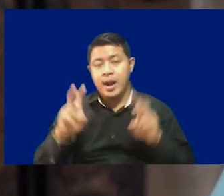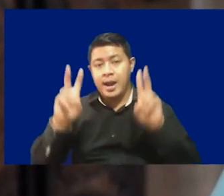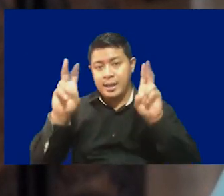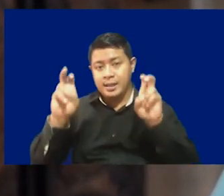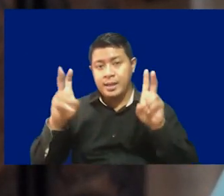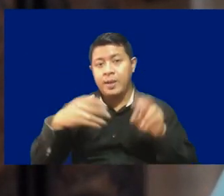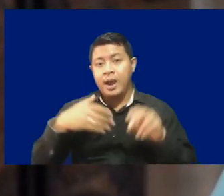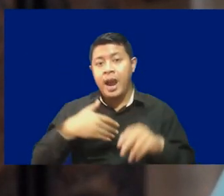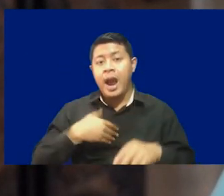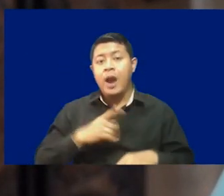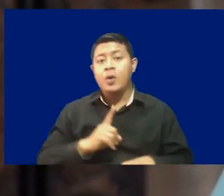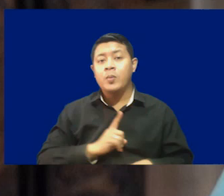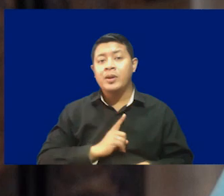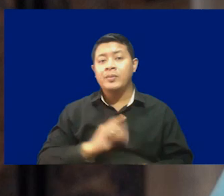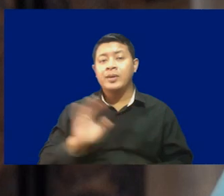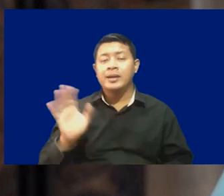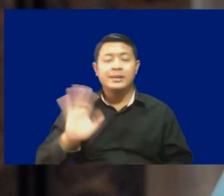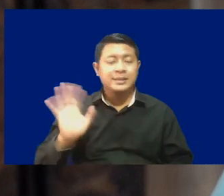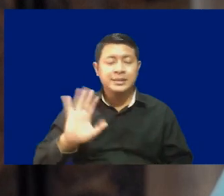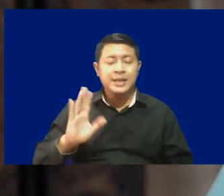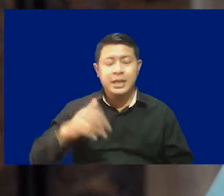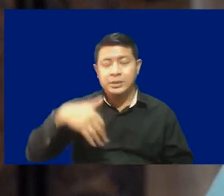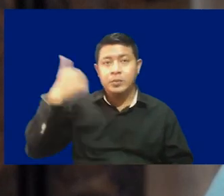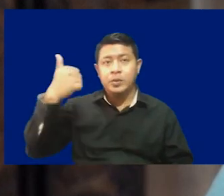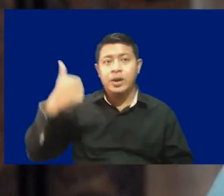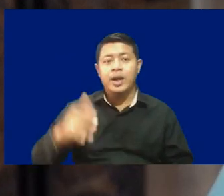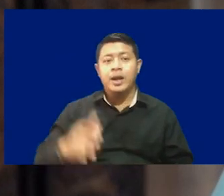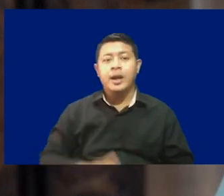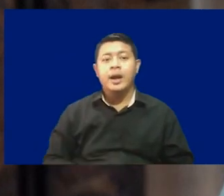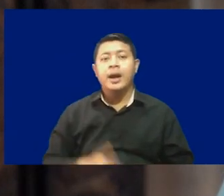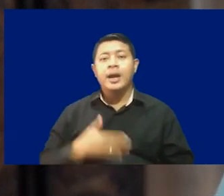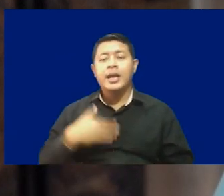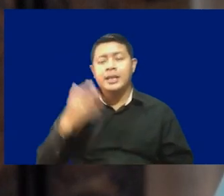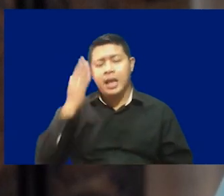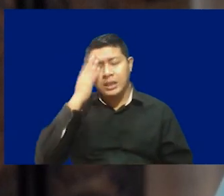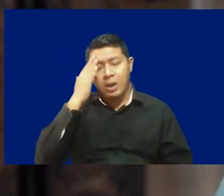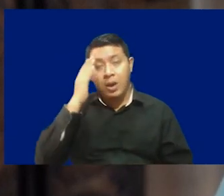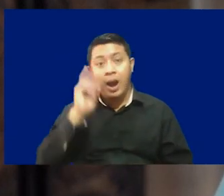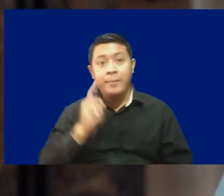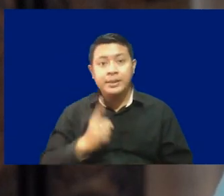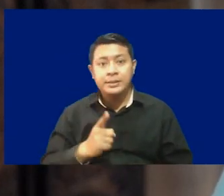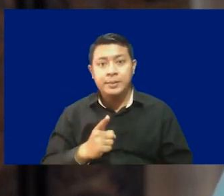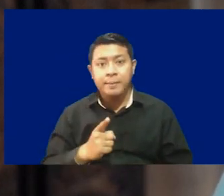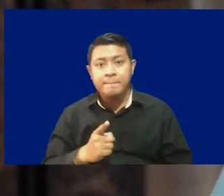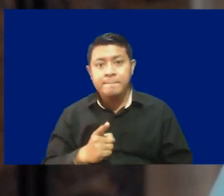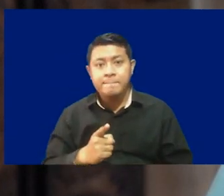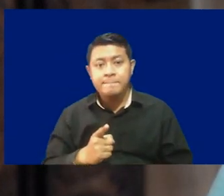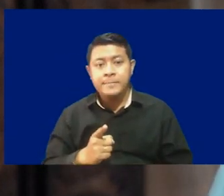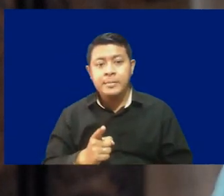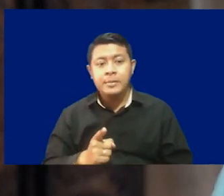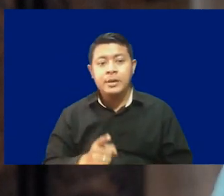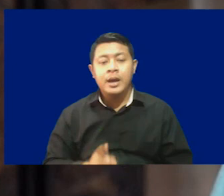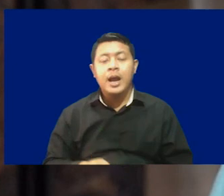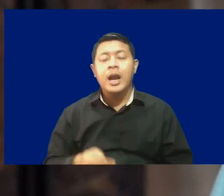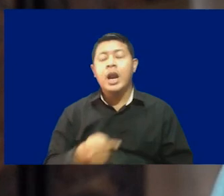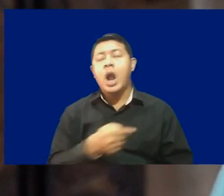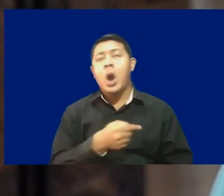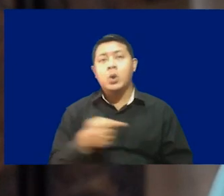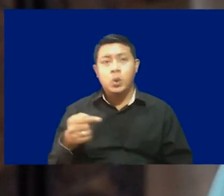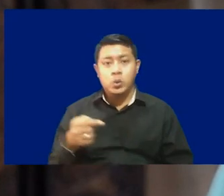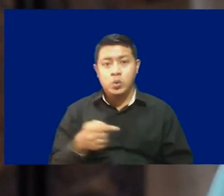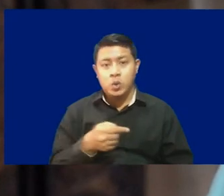ini. Dengan tema, Aku Pribadi Yang Tidak Sempurna. Minimal kita tahu apa